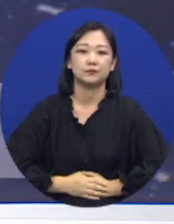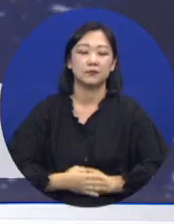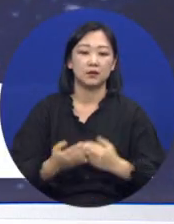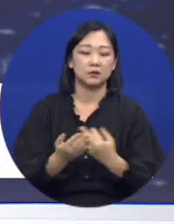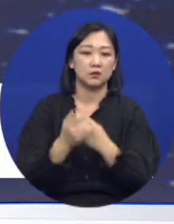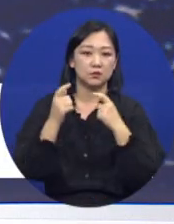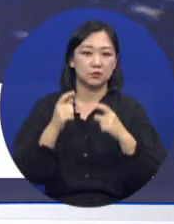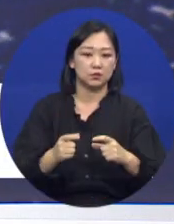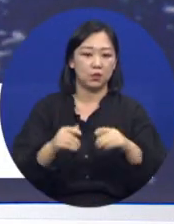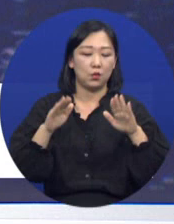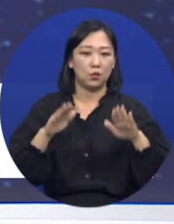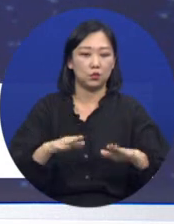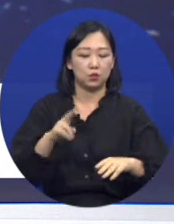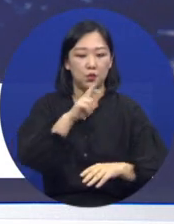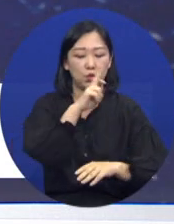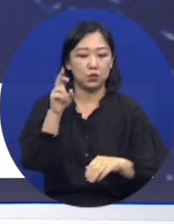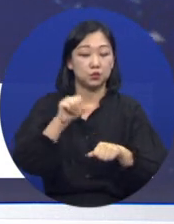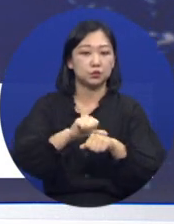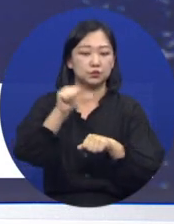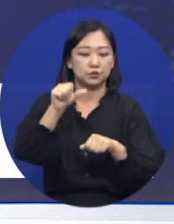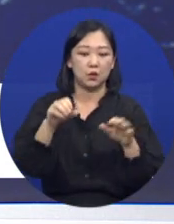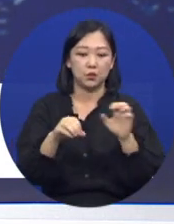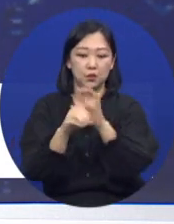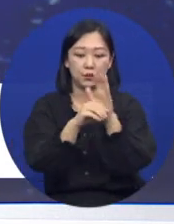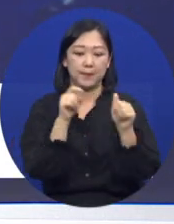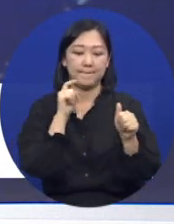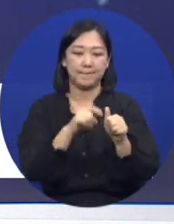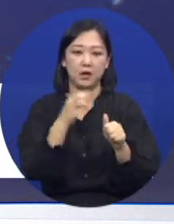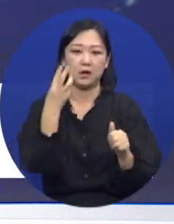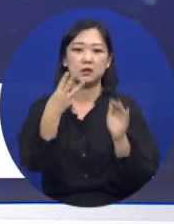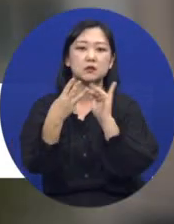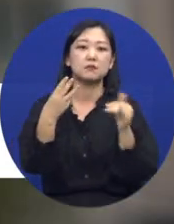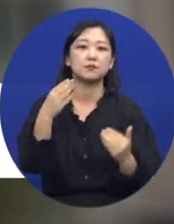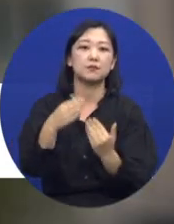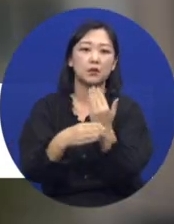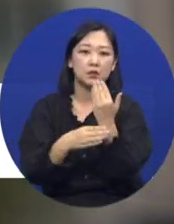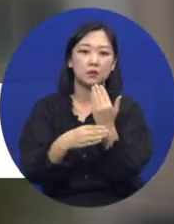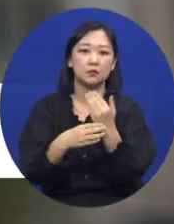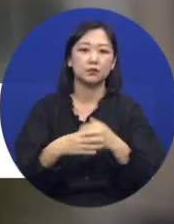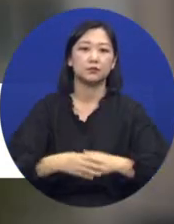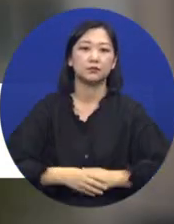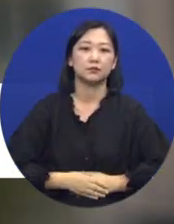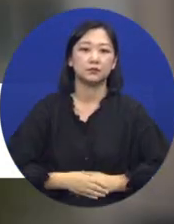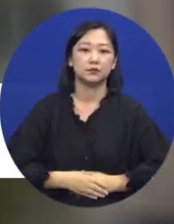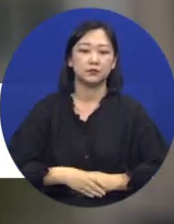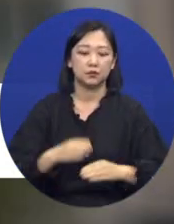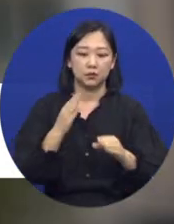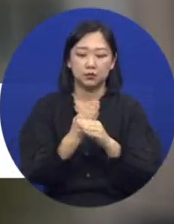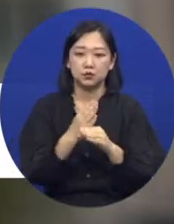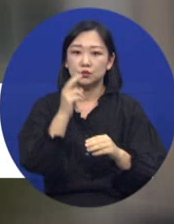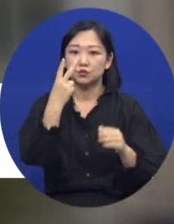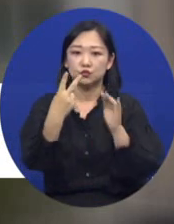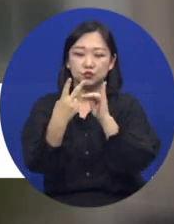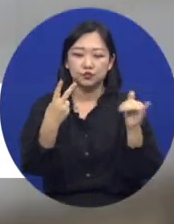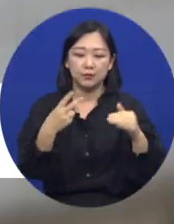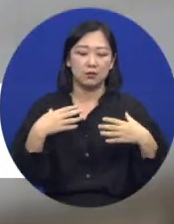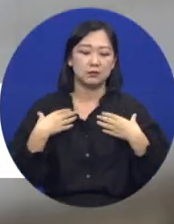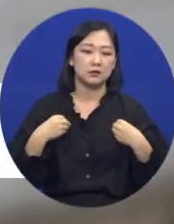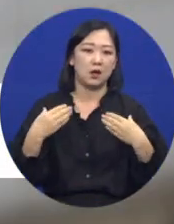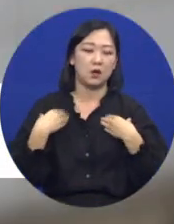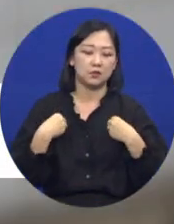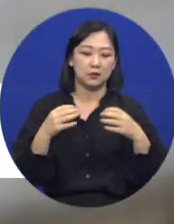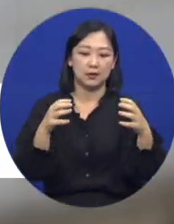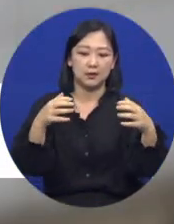제주 지역에서는 오늘 오후 5시까지 코로나19 확진자 3명이 발생했습니다. 이 가운데 2명은 제주시 사우나